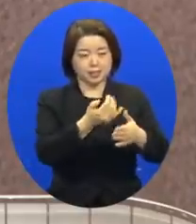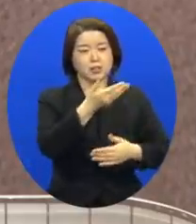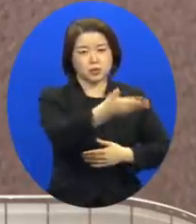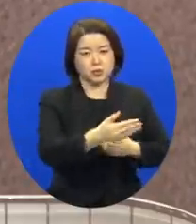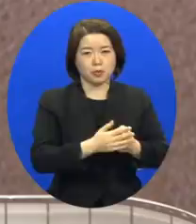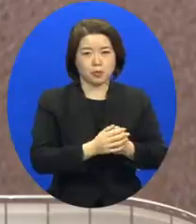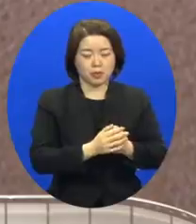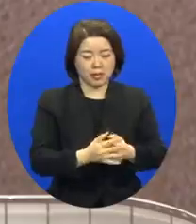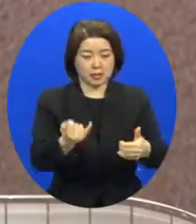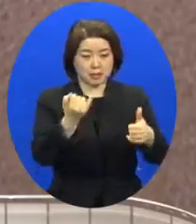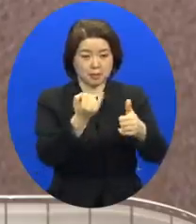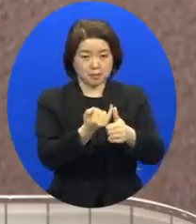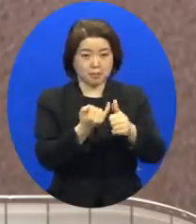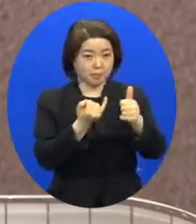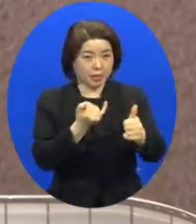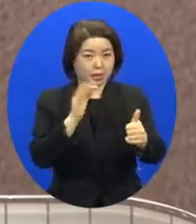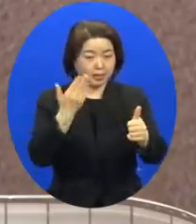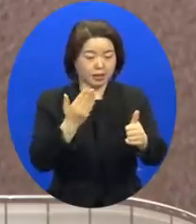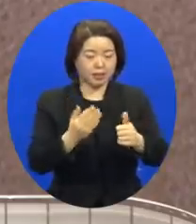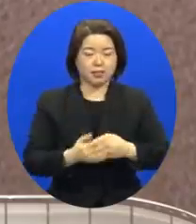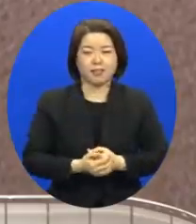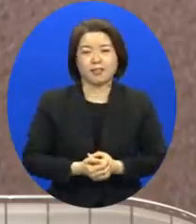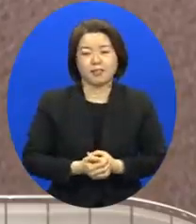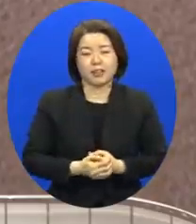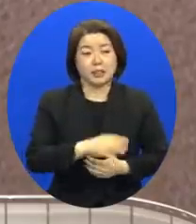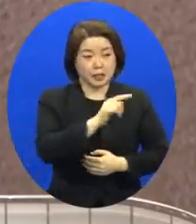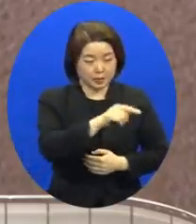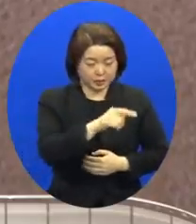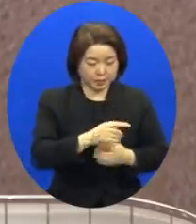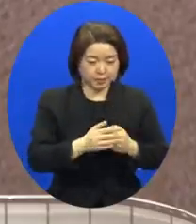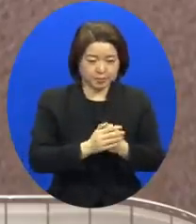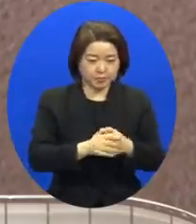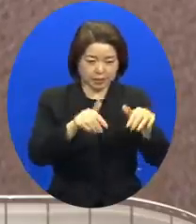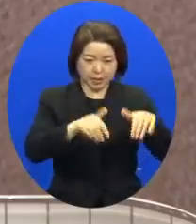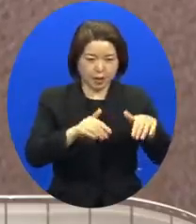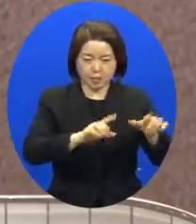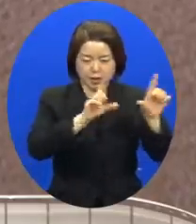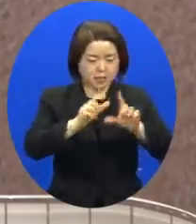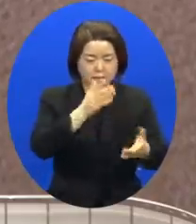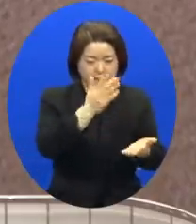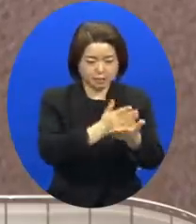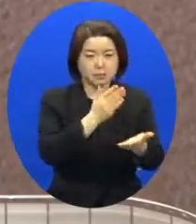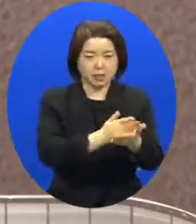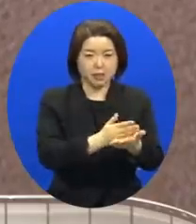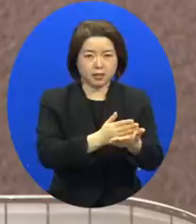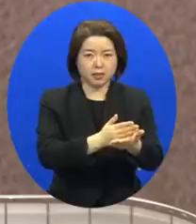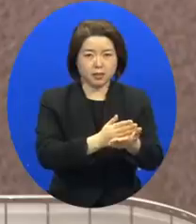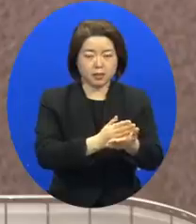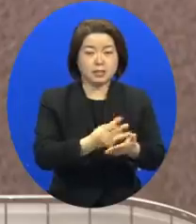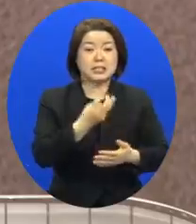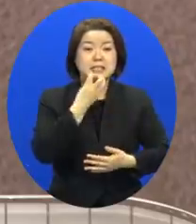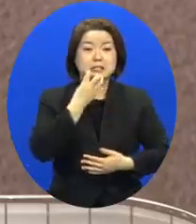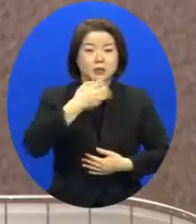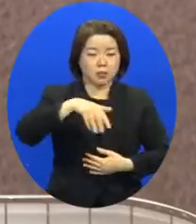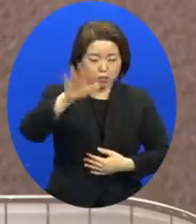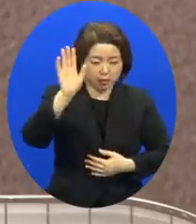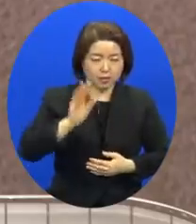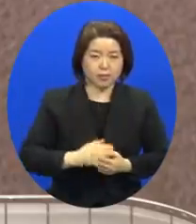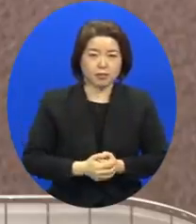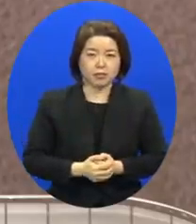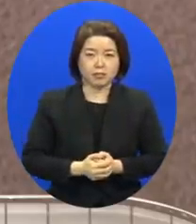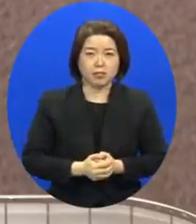를 삼아 버립니다 그리고 자네는 이렇게 모습을 살 사람이 아니네 저울로 가게나